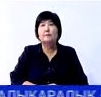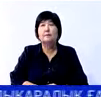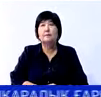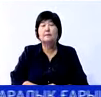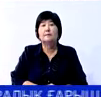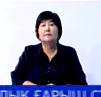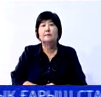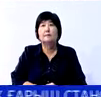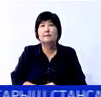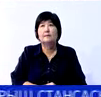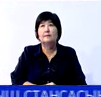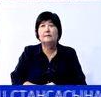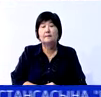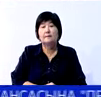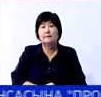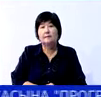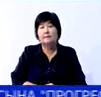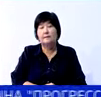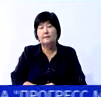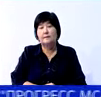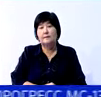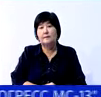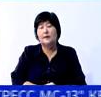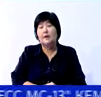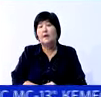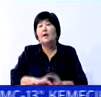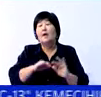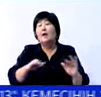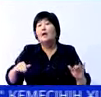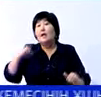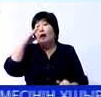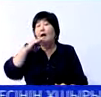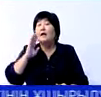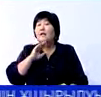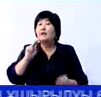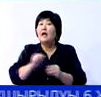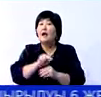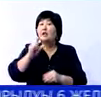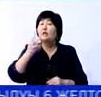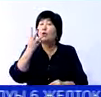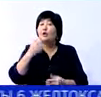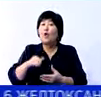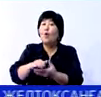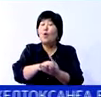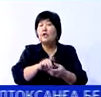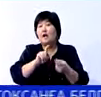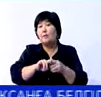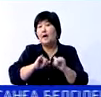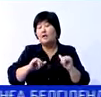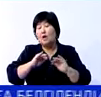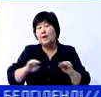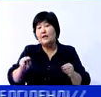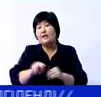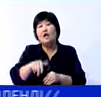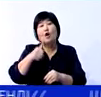Абасилов, Досхан Сәтбай, Қызылорда телеарнасы. Бала ата-ана тәрбиеші. Бұл үштік одақтың байланысын нығайту бала